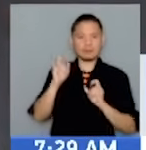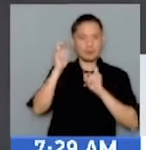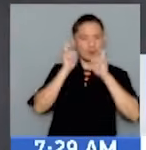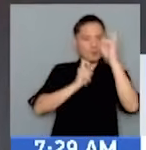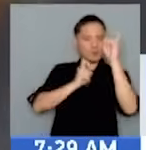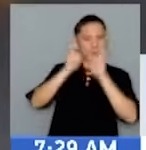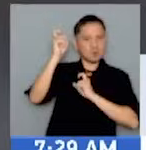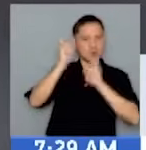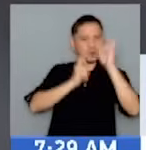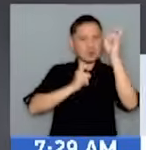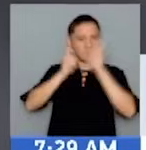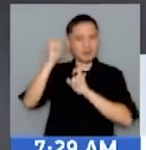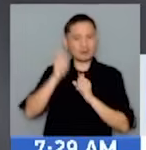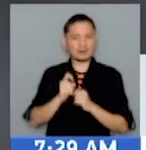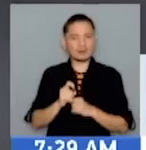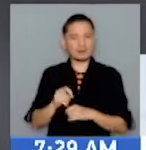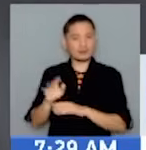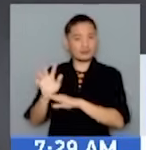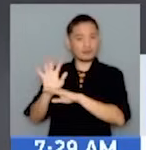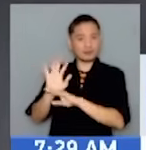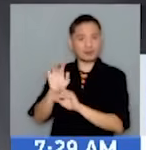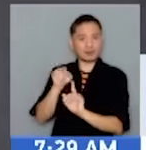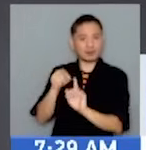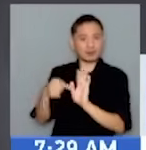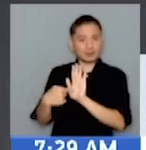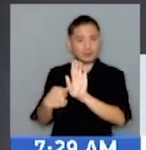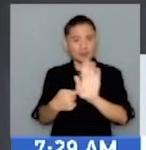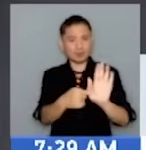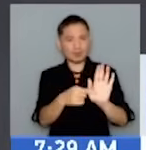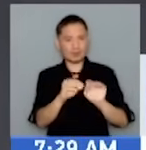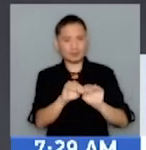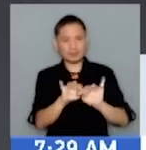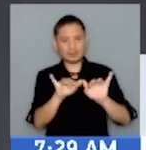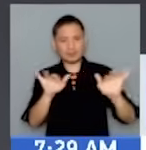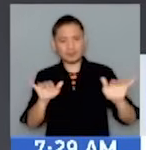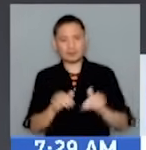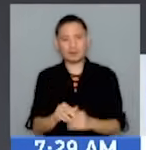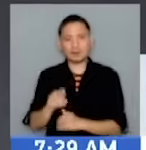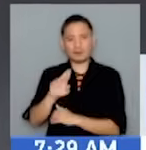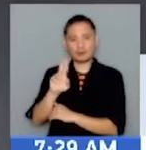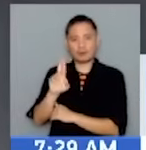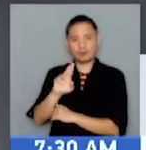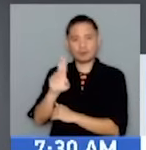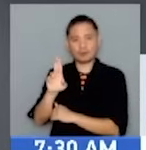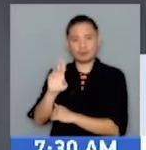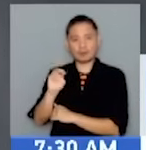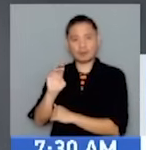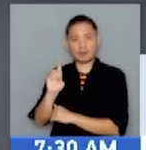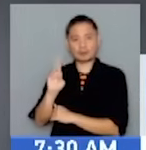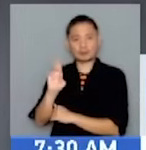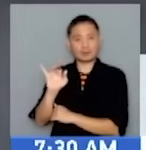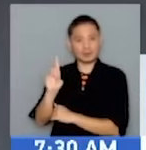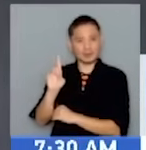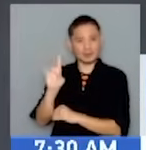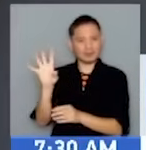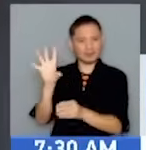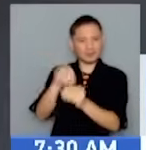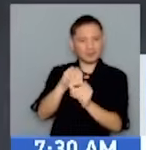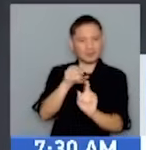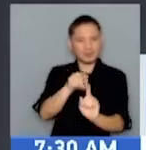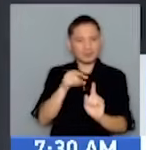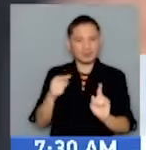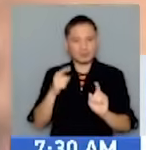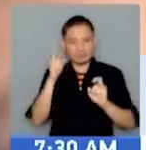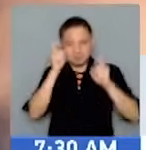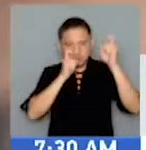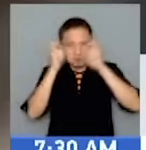sa video ng GMA Public Affairs, si Kapuso Action Drama Prince nga ang isa sa mga latest na kumasa sa acting workshop paandar ni